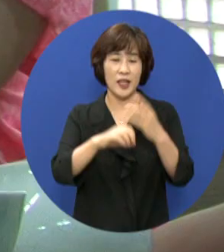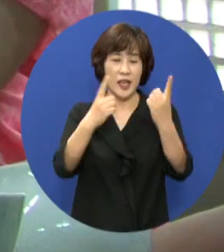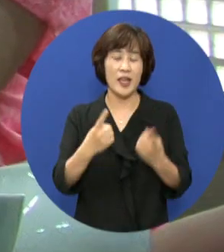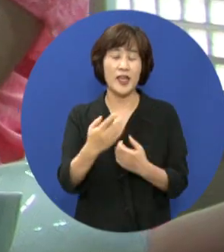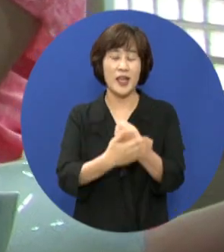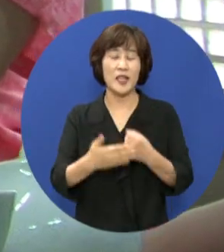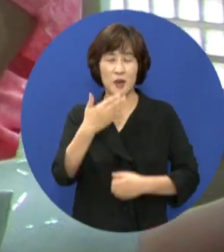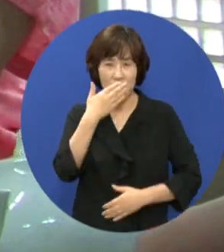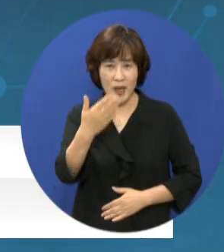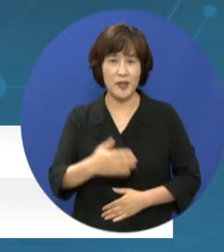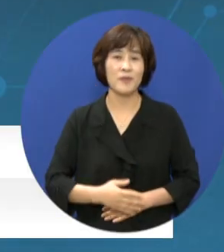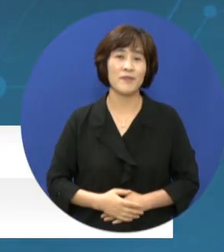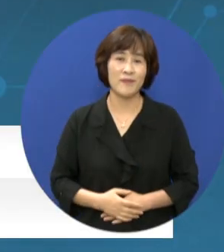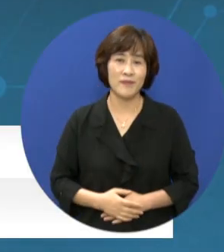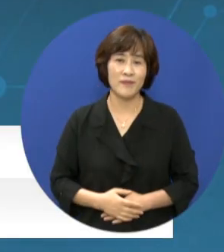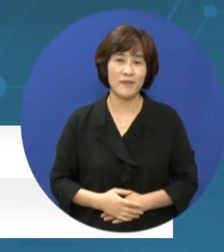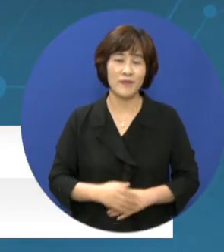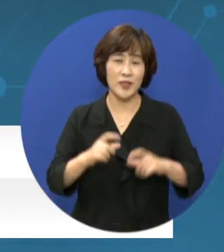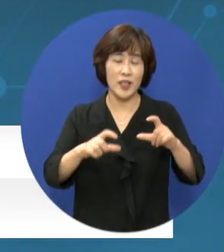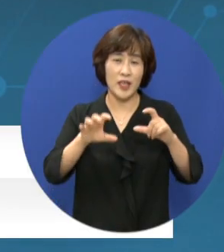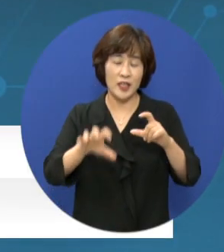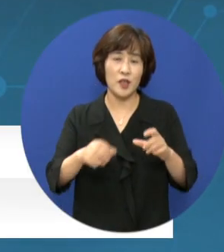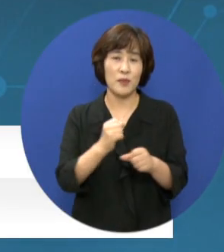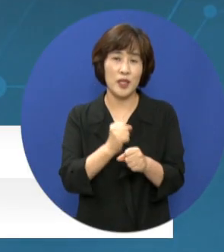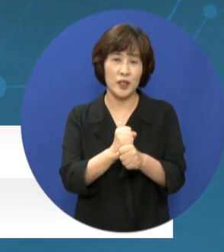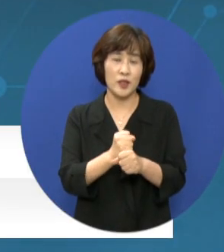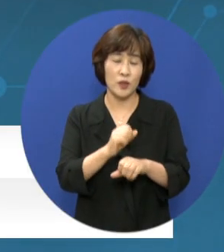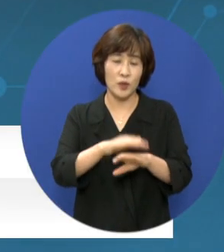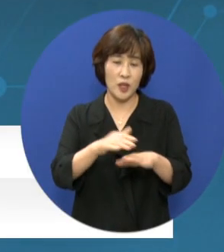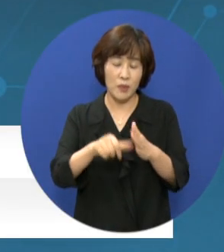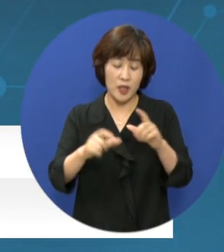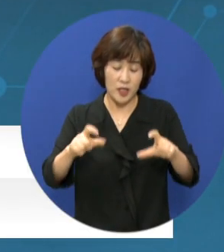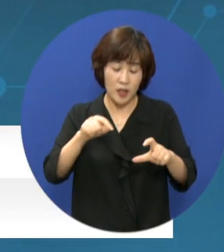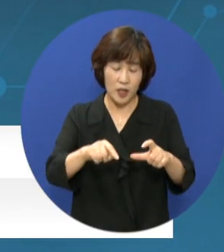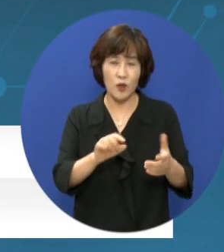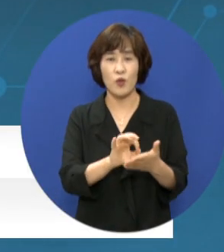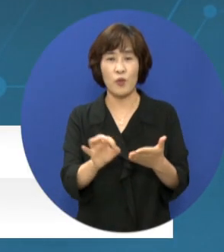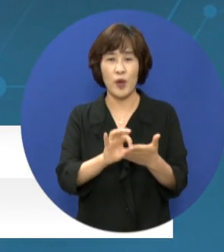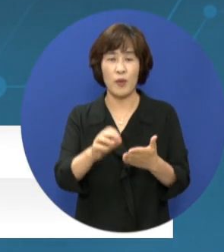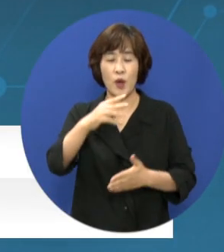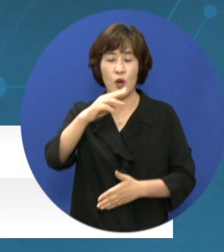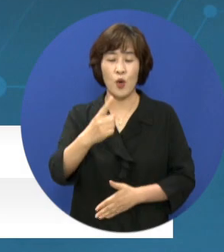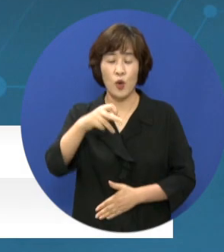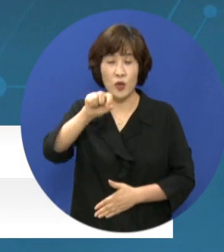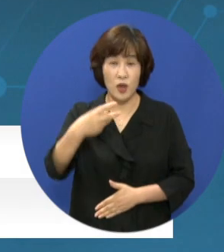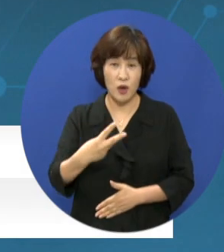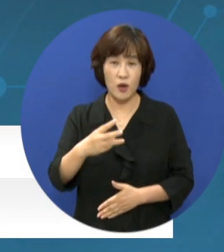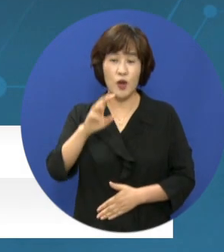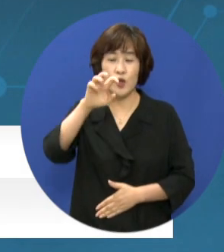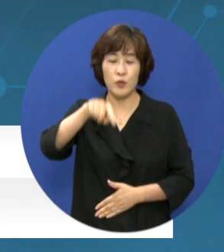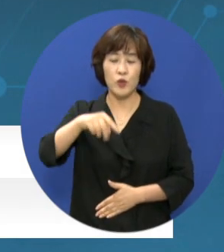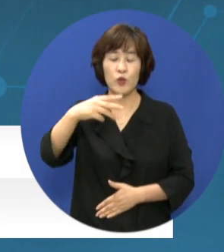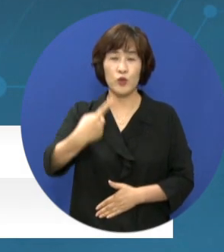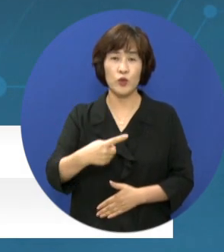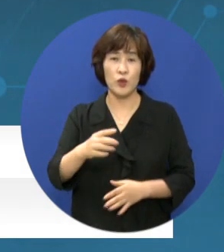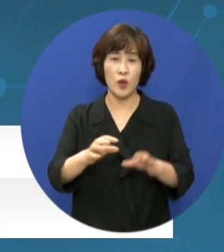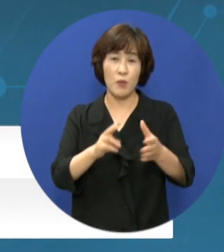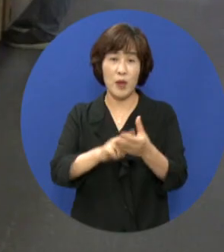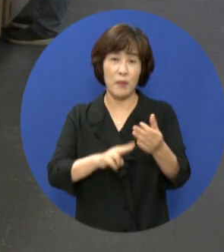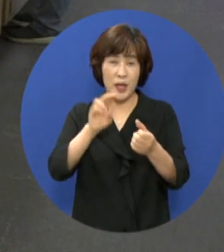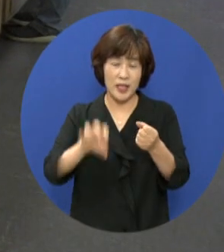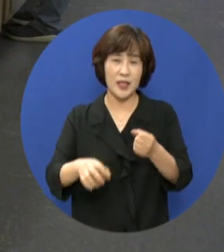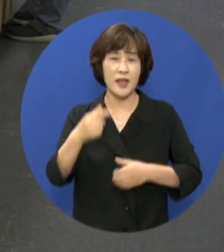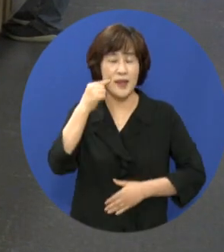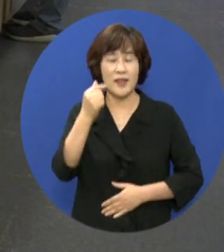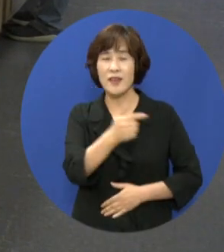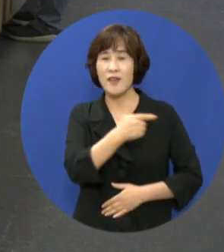있습니다 지역에서 수확한 농산물을 지역에서 소비하는 로컬푸드 직매장 2 꾸준한 인기를 얻고 있습니다